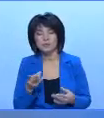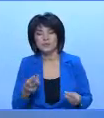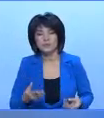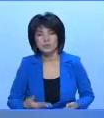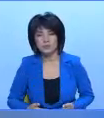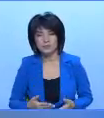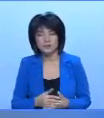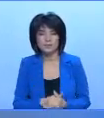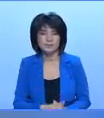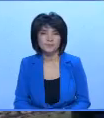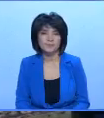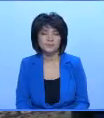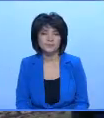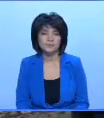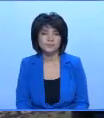барып қайтты.